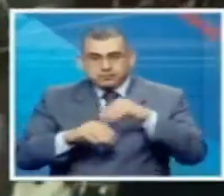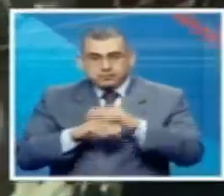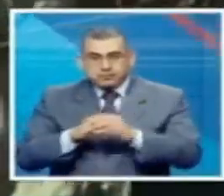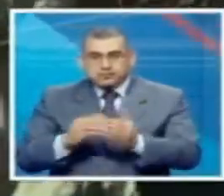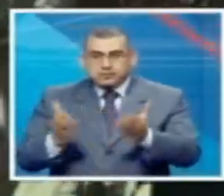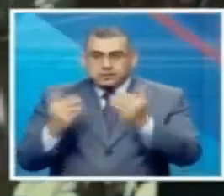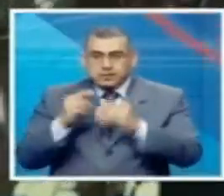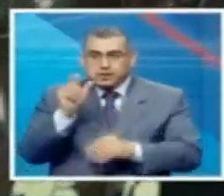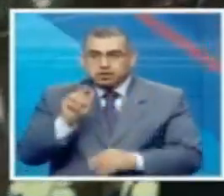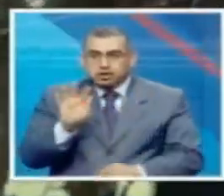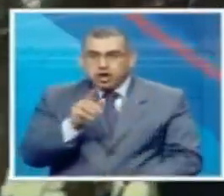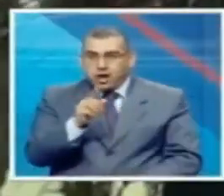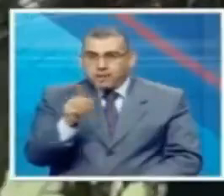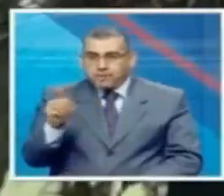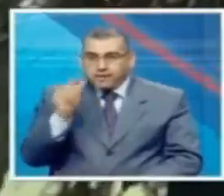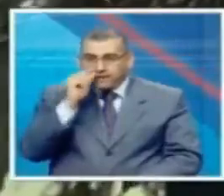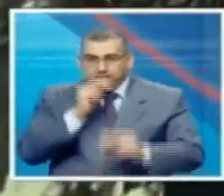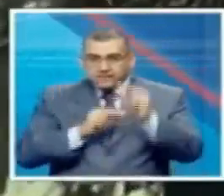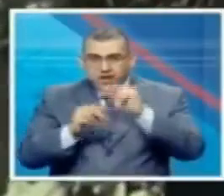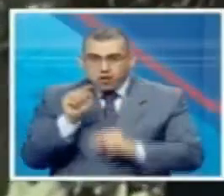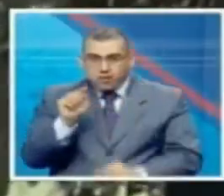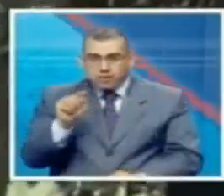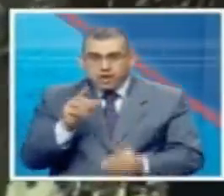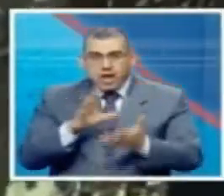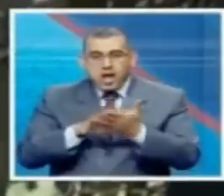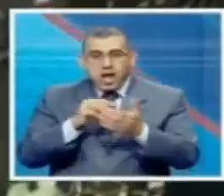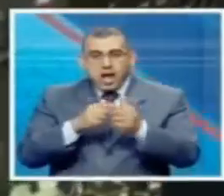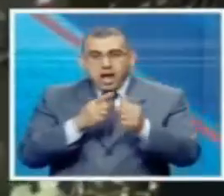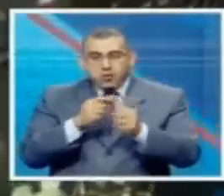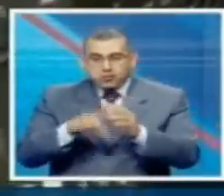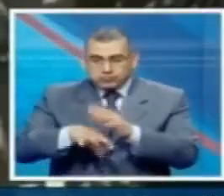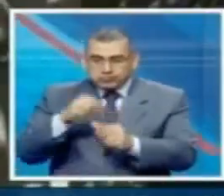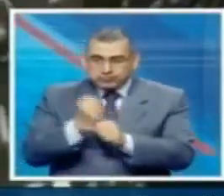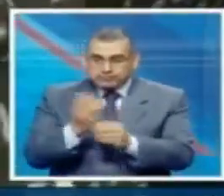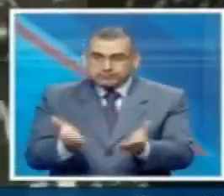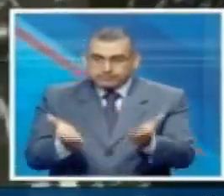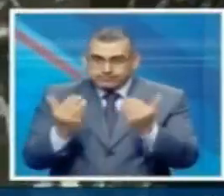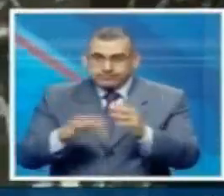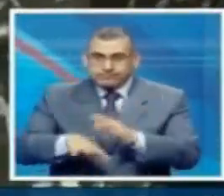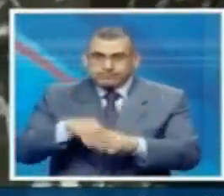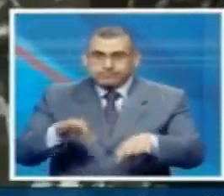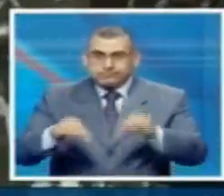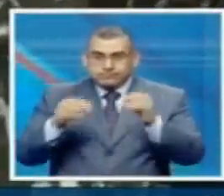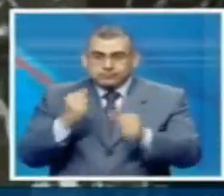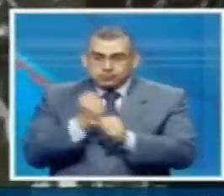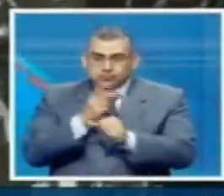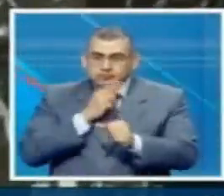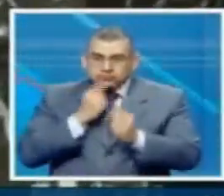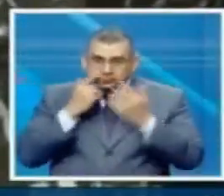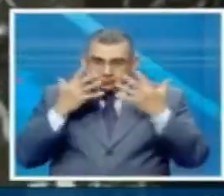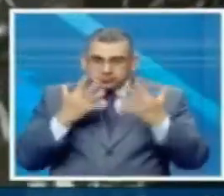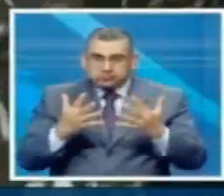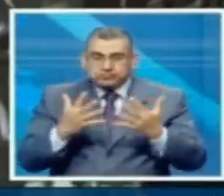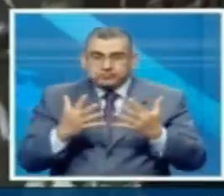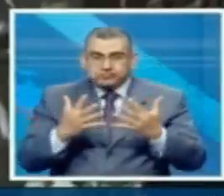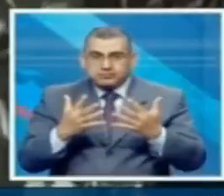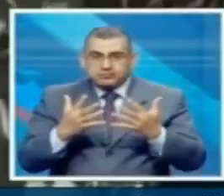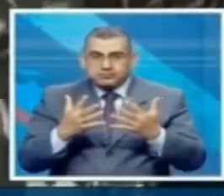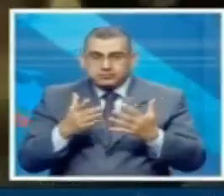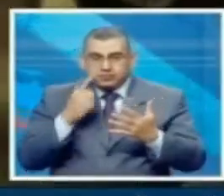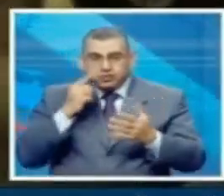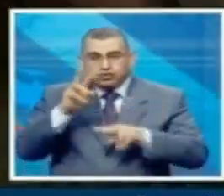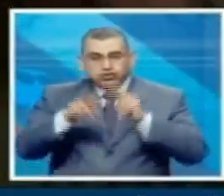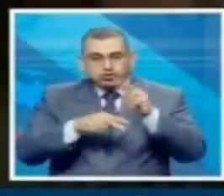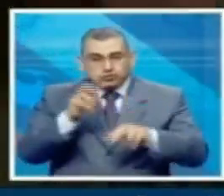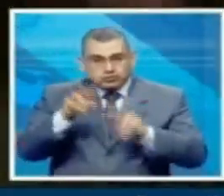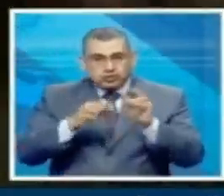المواطن ال ووني اولا على الانتاج وعلى جوده الانتاج وايضا على الاستهلاك